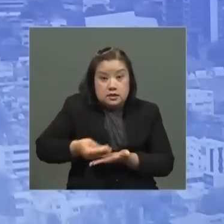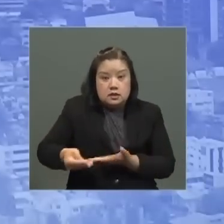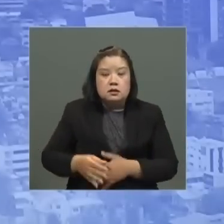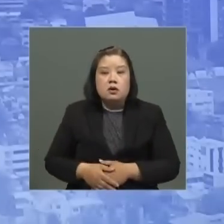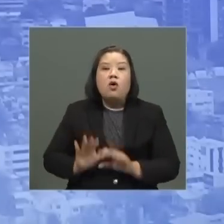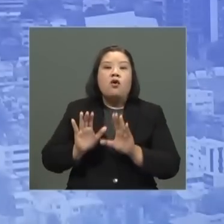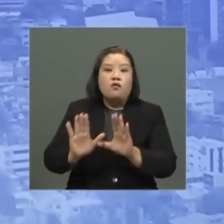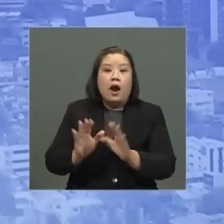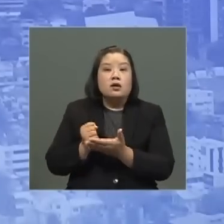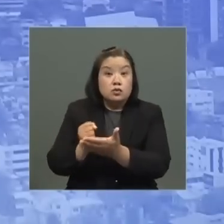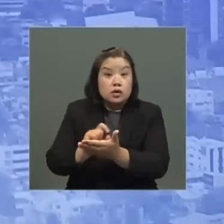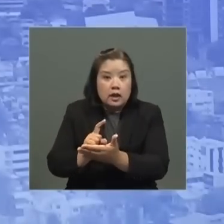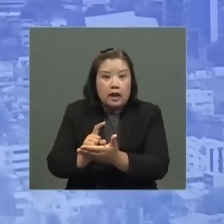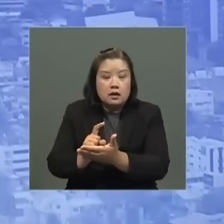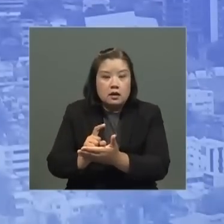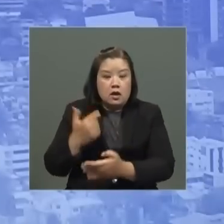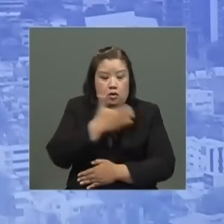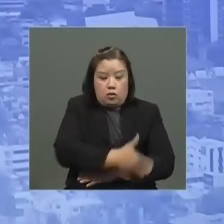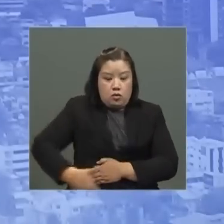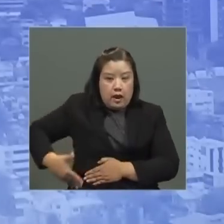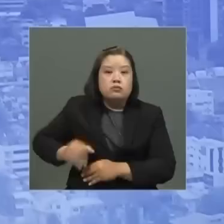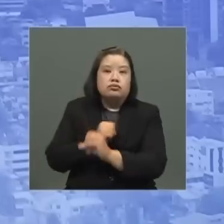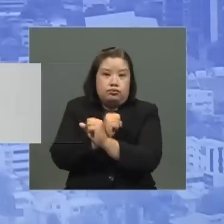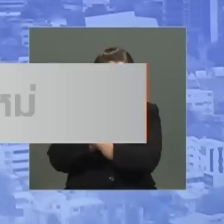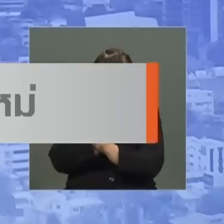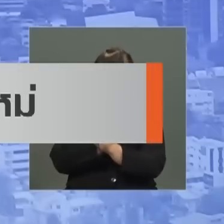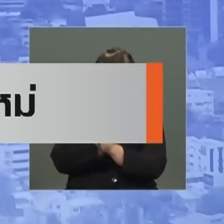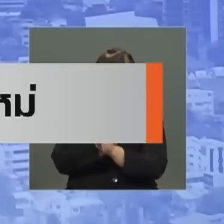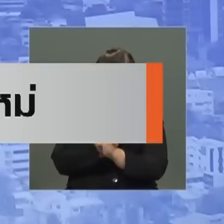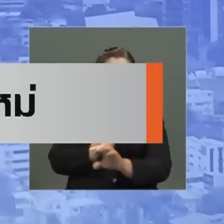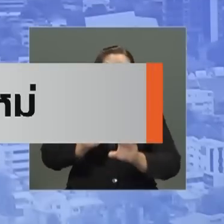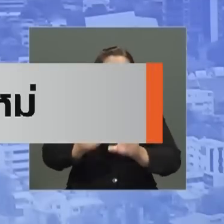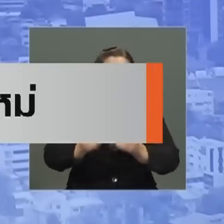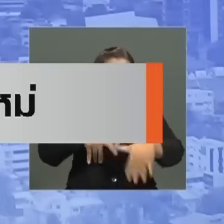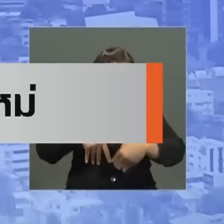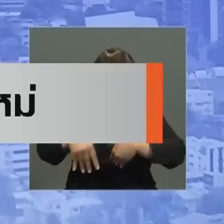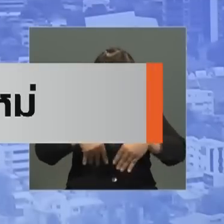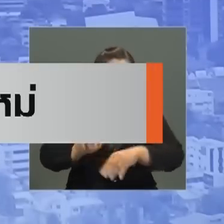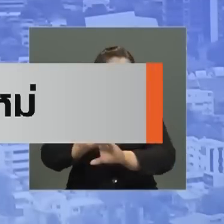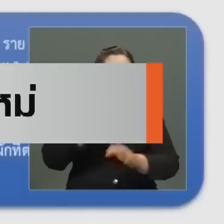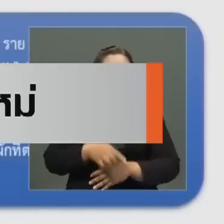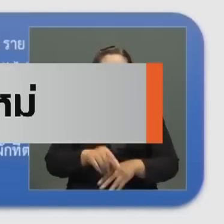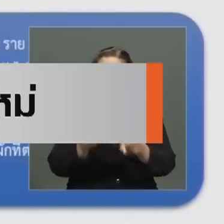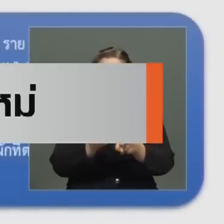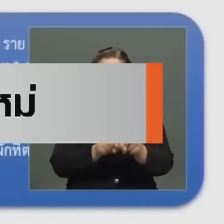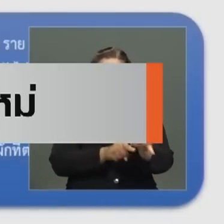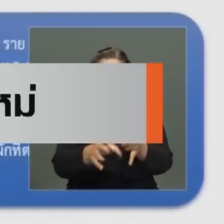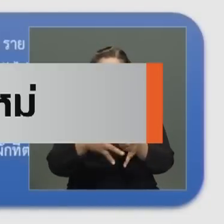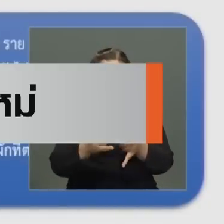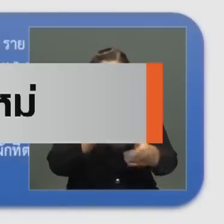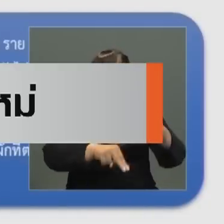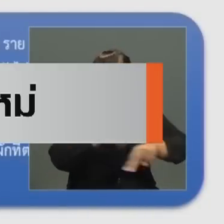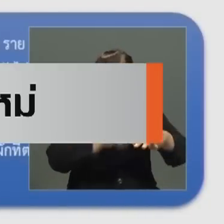โดยเฉพาะกรณีของแม่ค้าหมูอายุ 46ปีที่ตลาดรถไฟจังหวัดสมุทรสาครเป็น